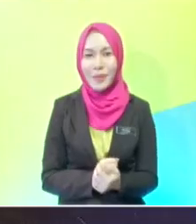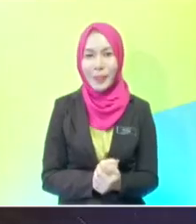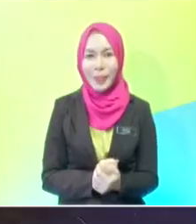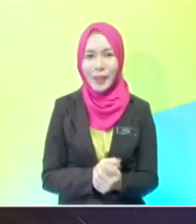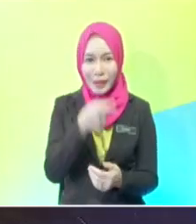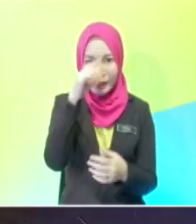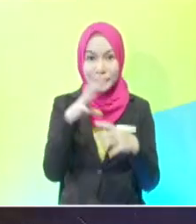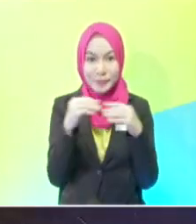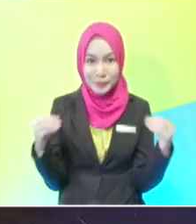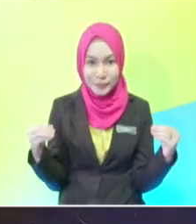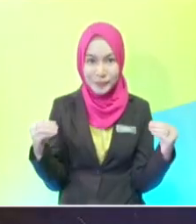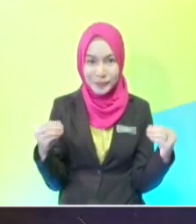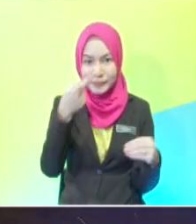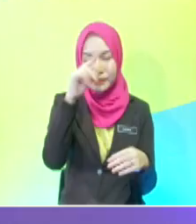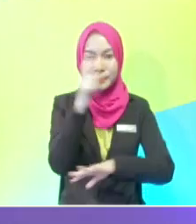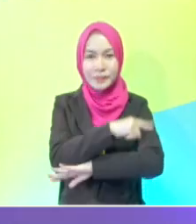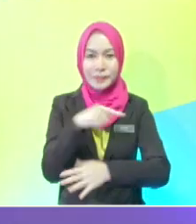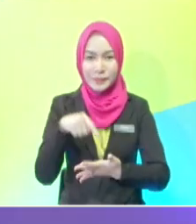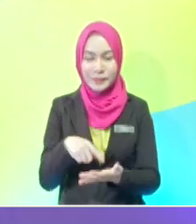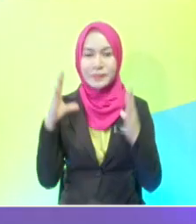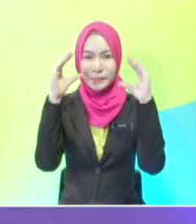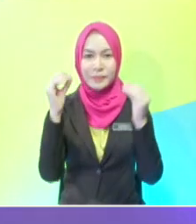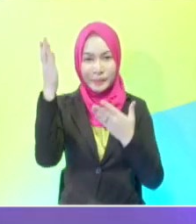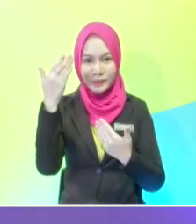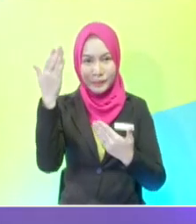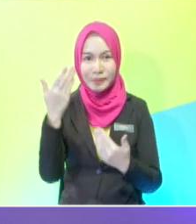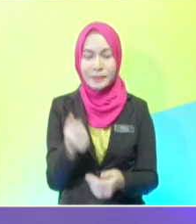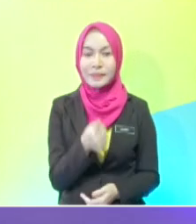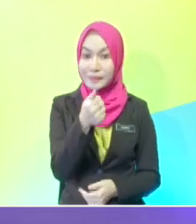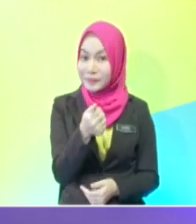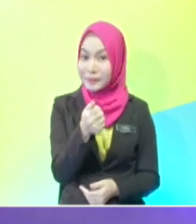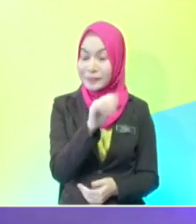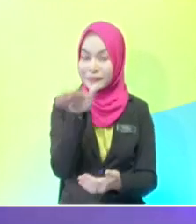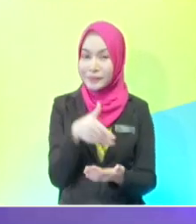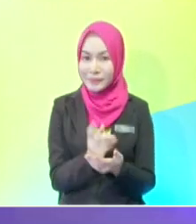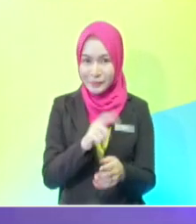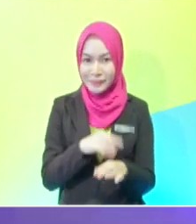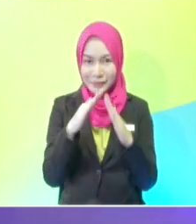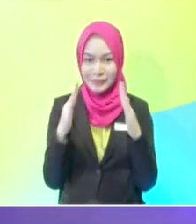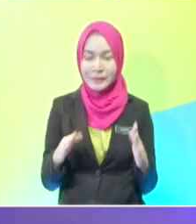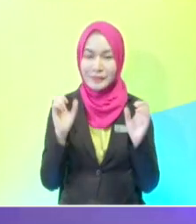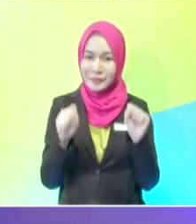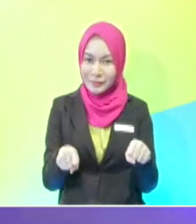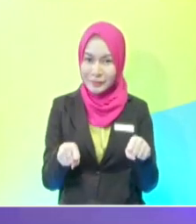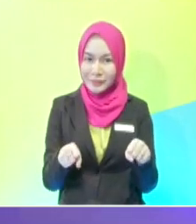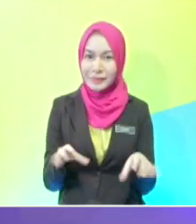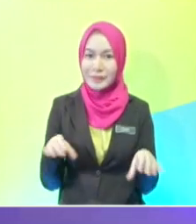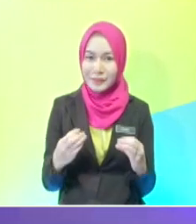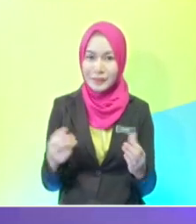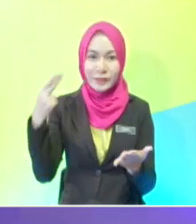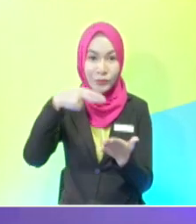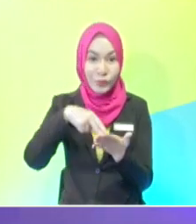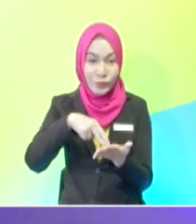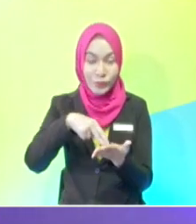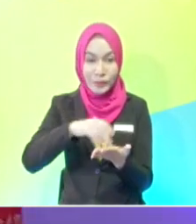untuk hari ini Cikgu berharap Anda di rumah dan juga Irfan Oke boleh melakukan ulang kajian adalah